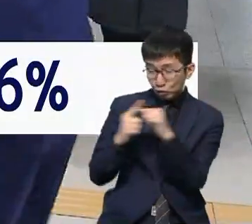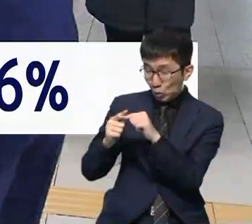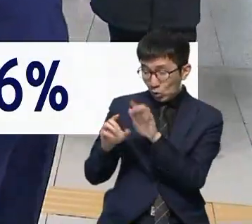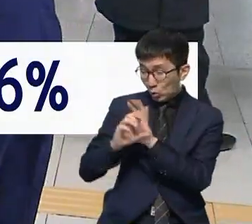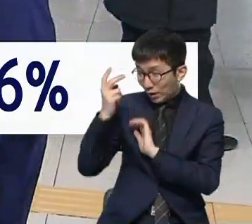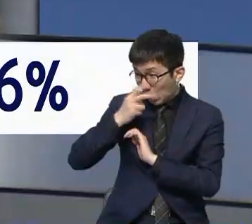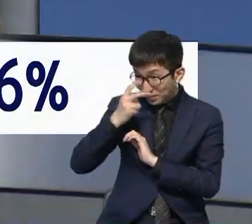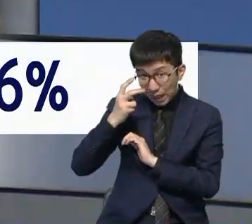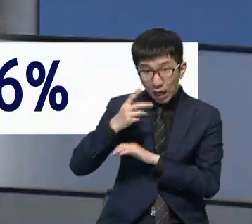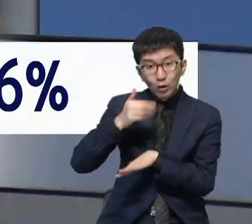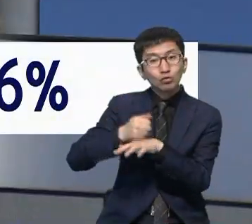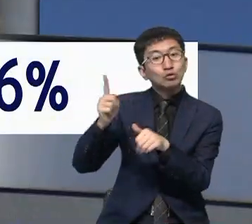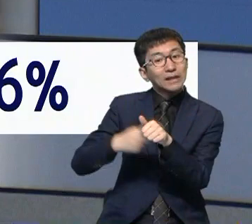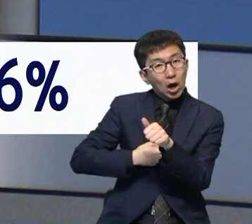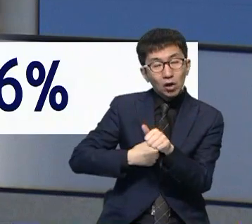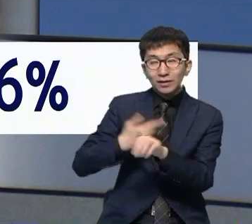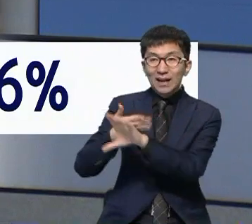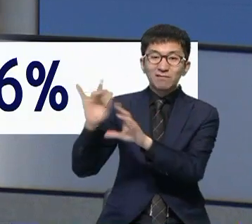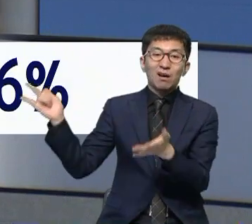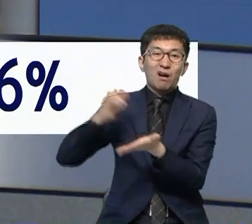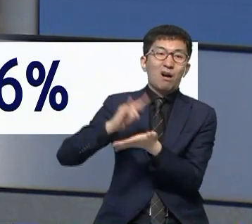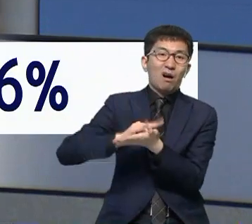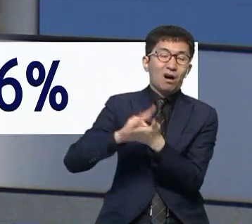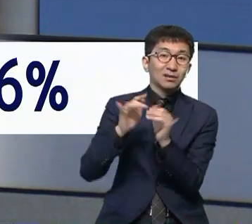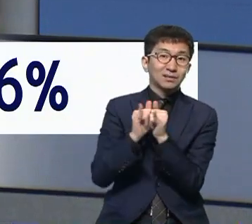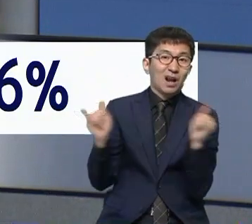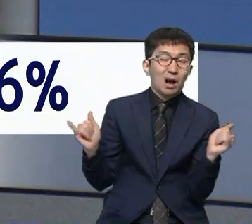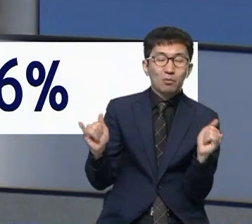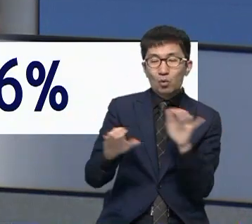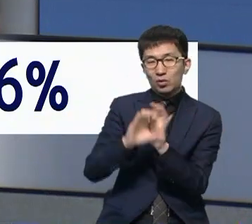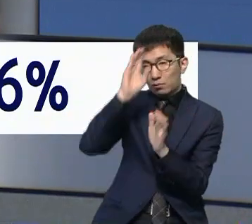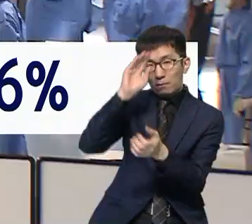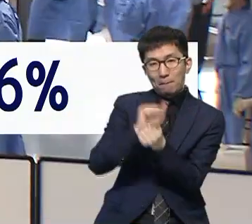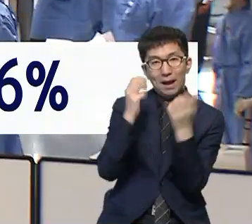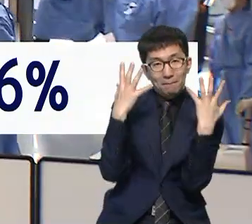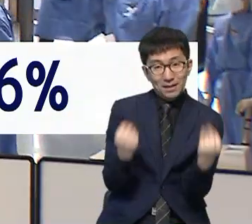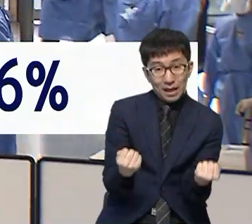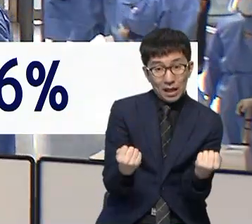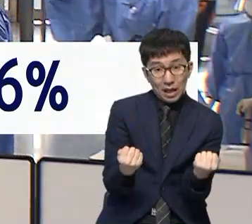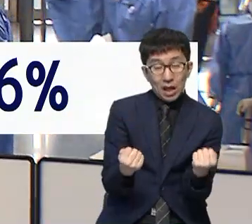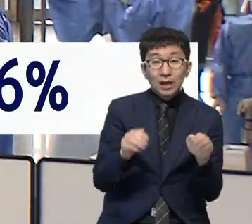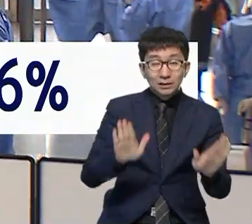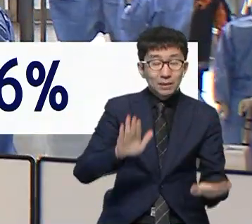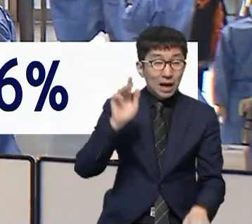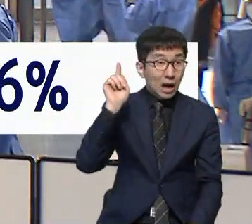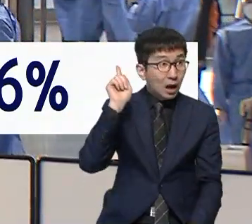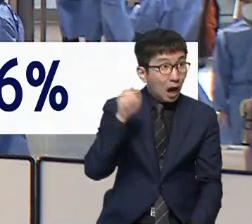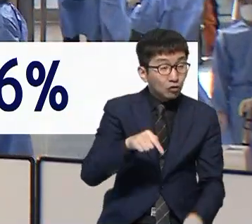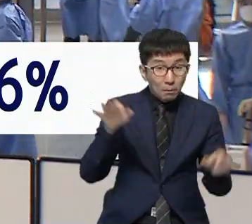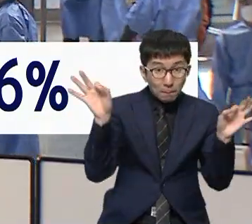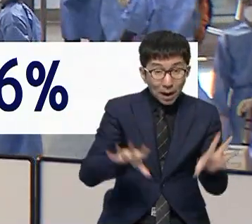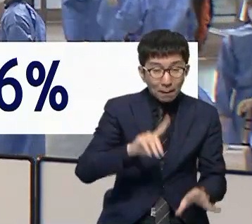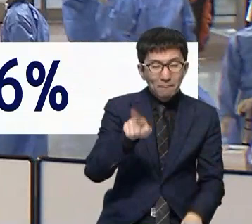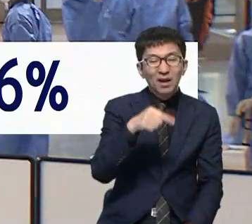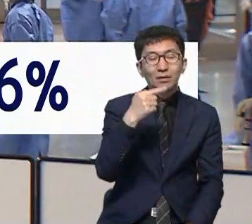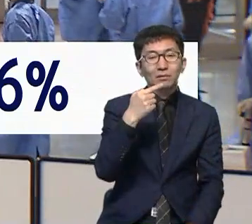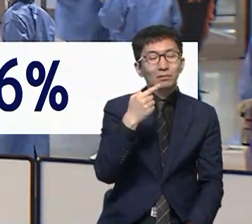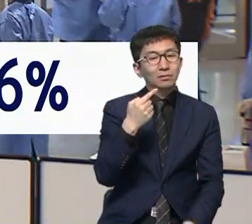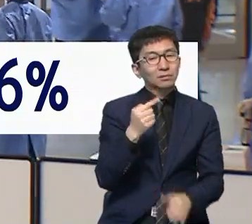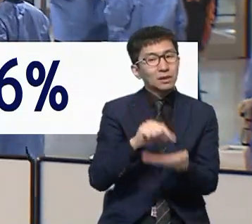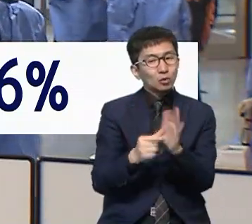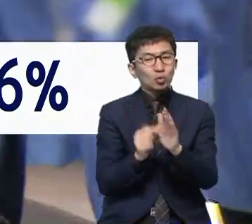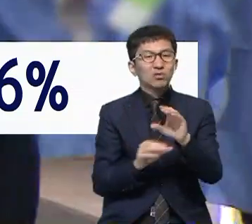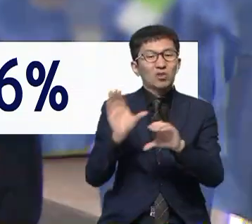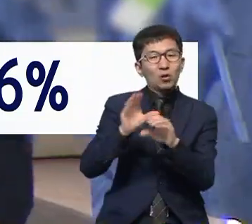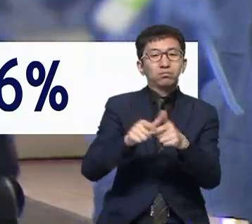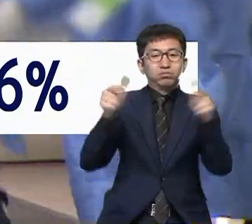규모도 커졌습니다. 하루 만에 100여 명이 늘어 오늘 0시 기준 172명으로 94일 만에 가장